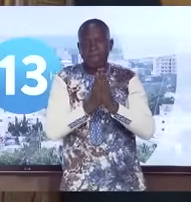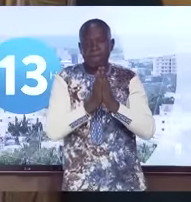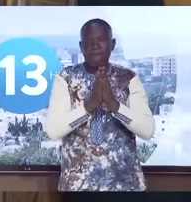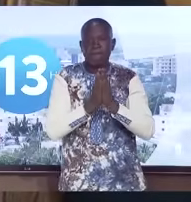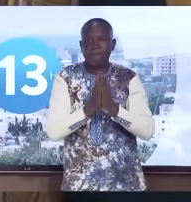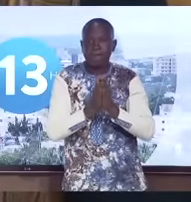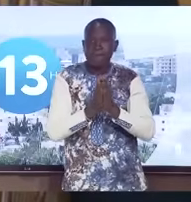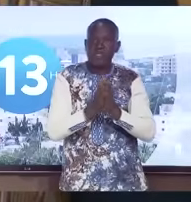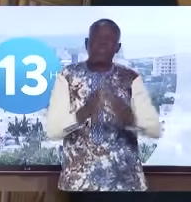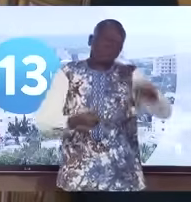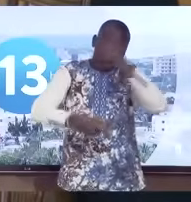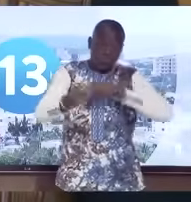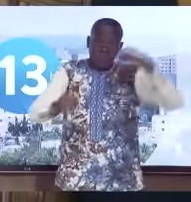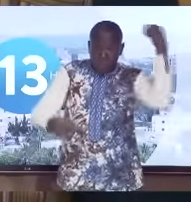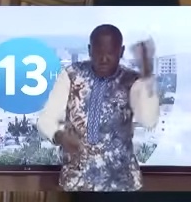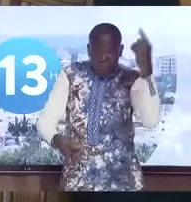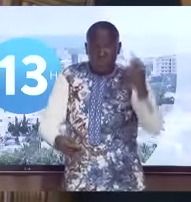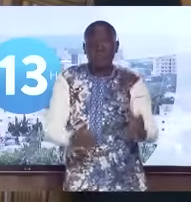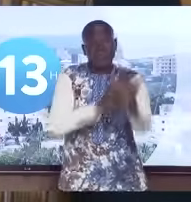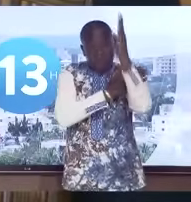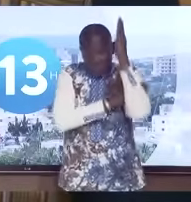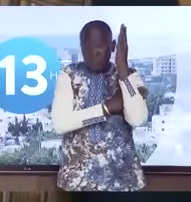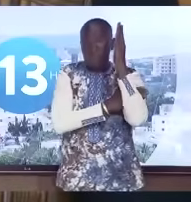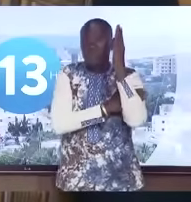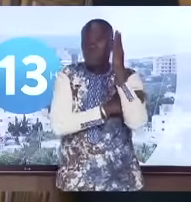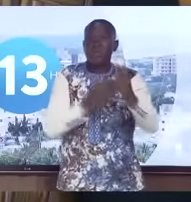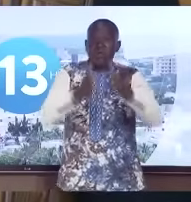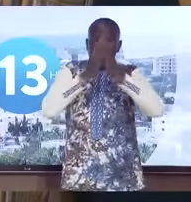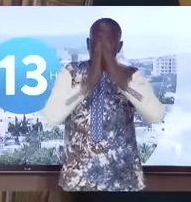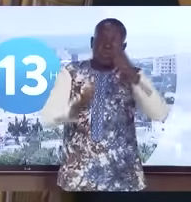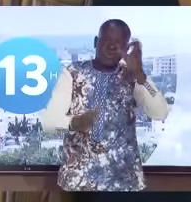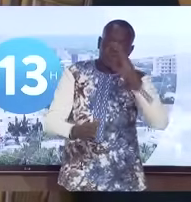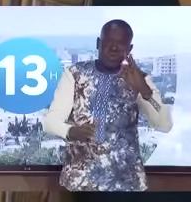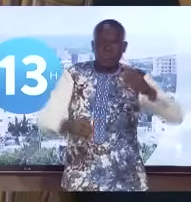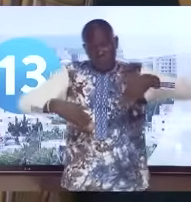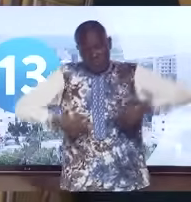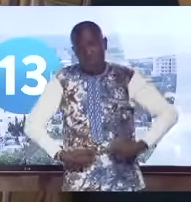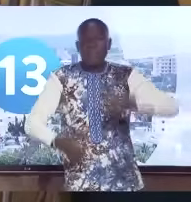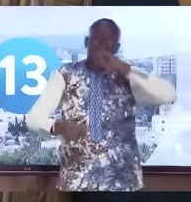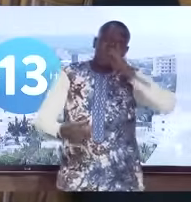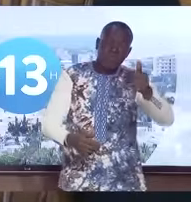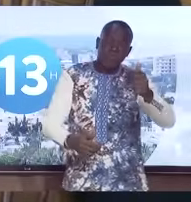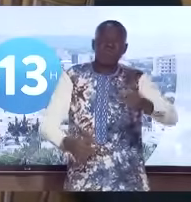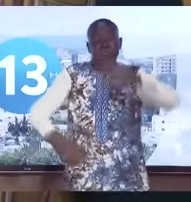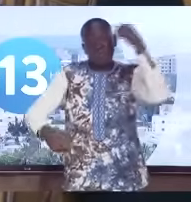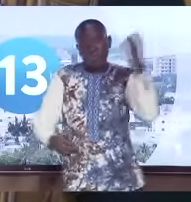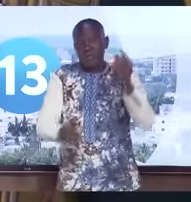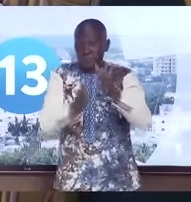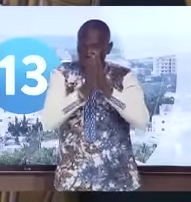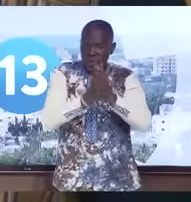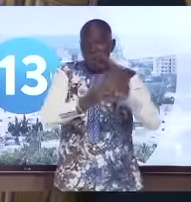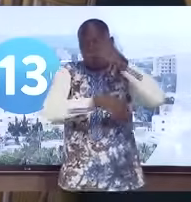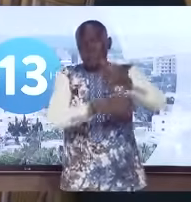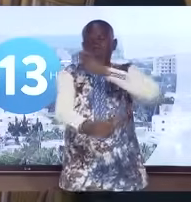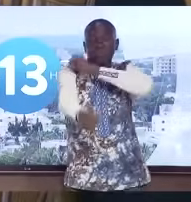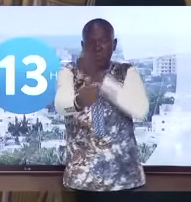Nous avons toujours prié pour le Burkina Faso et nous n'allons pas nous fatiguer de le faire. Nous prierons toujours et nous sommes tous derrière nos autorités pour le